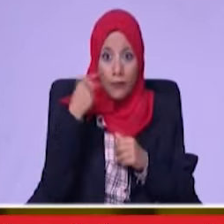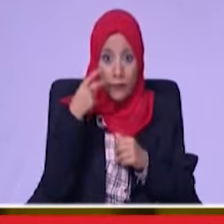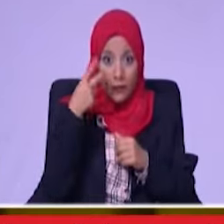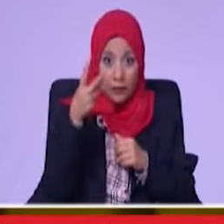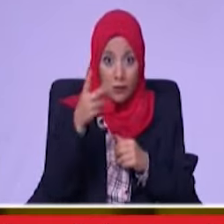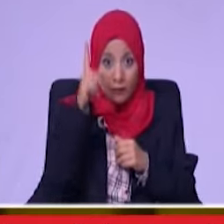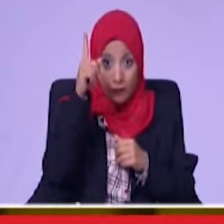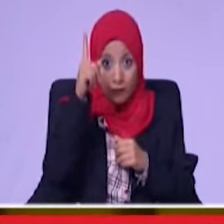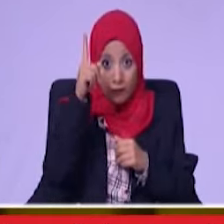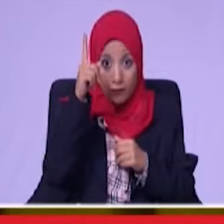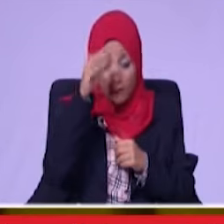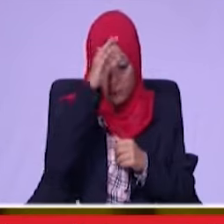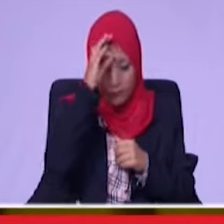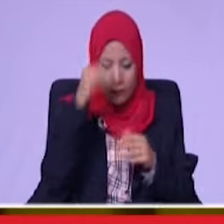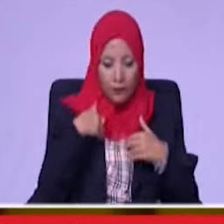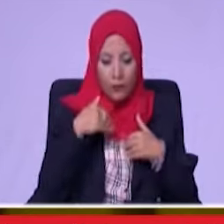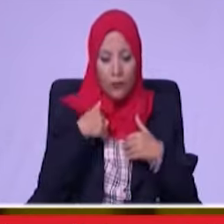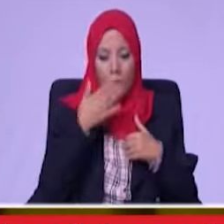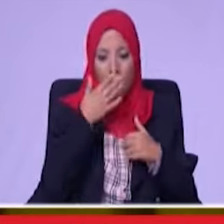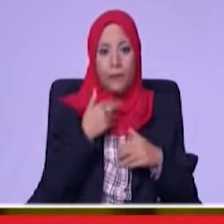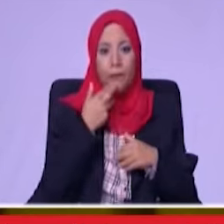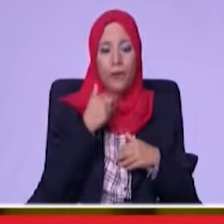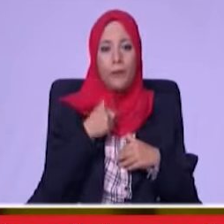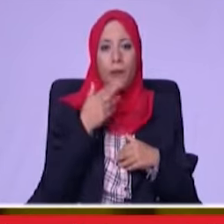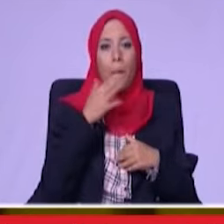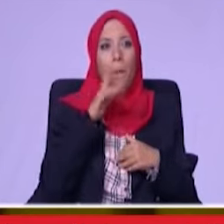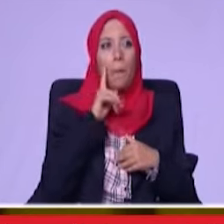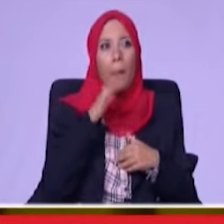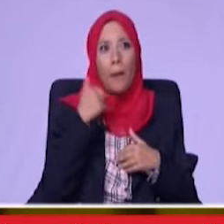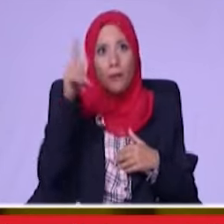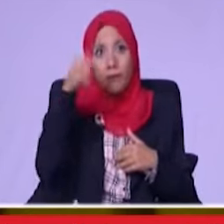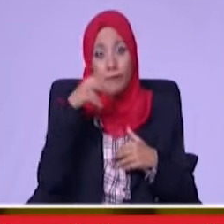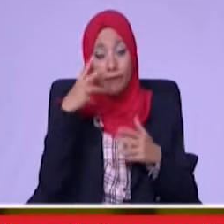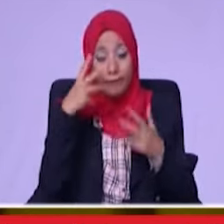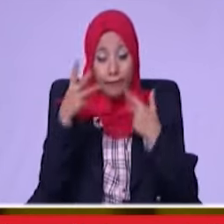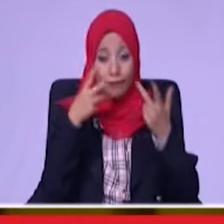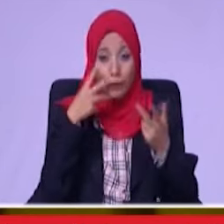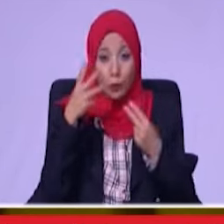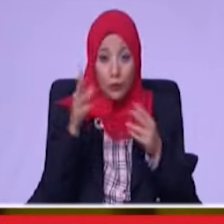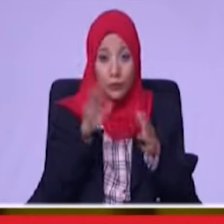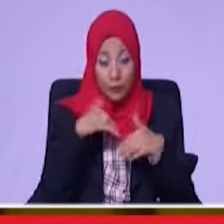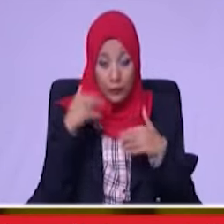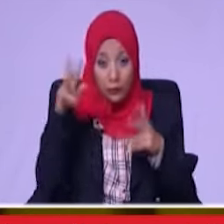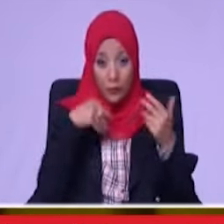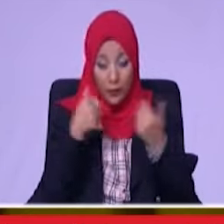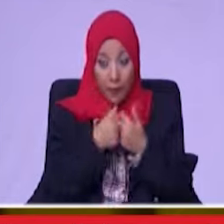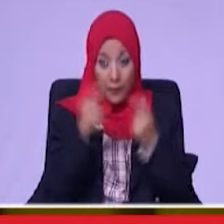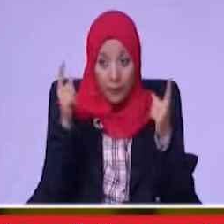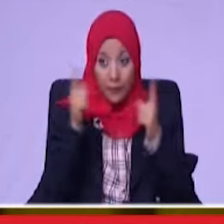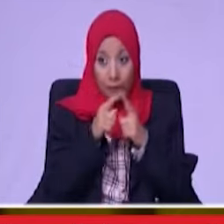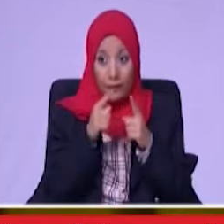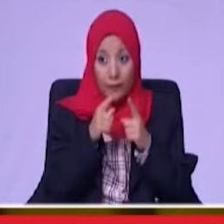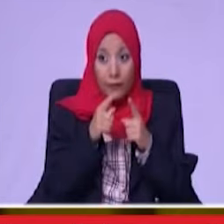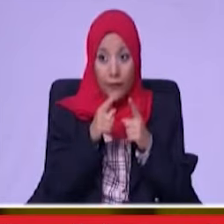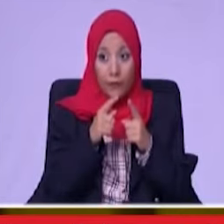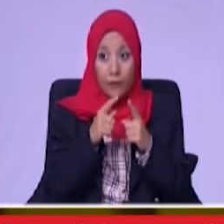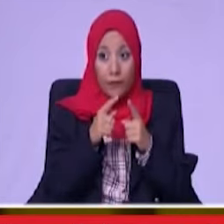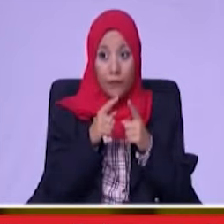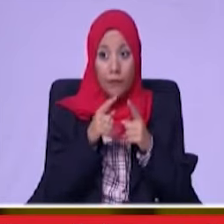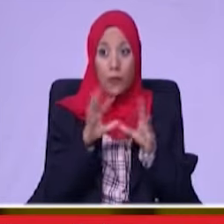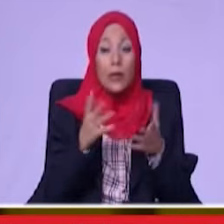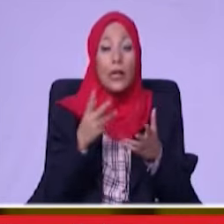عالم البرزخ؟ وهل يشفع له في عالم البرزخ؟ وما هو عالم البرزخ؟